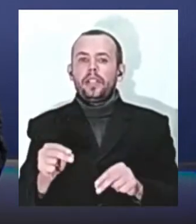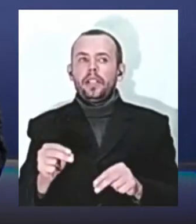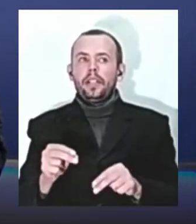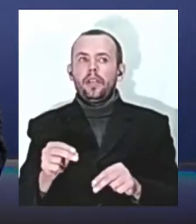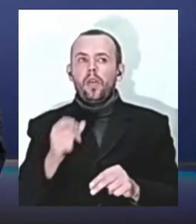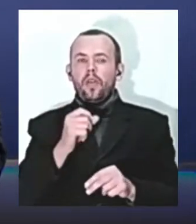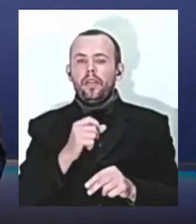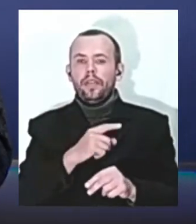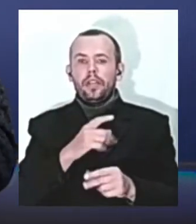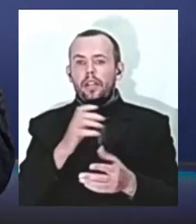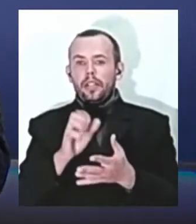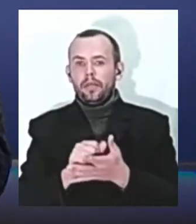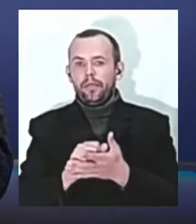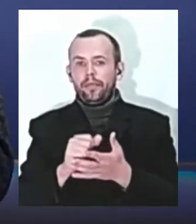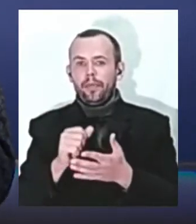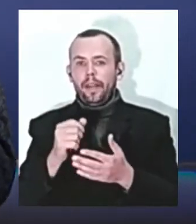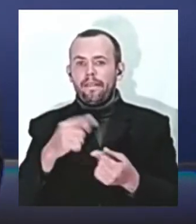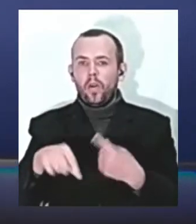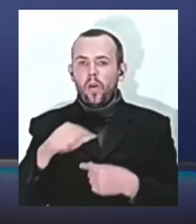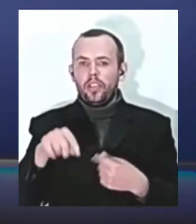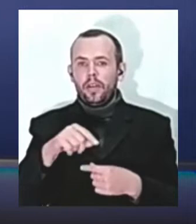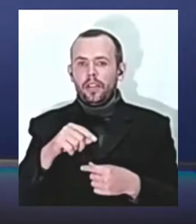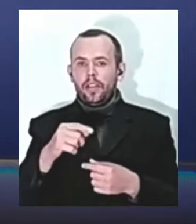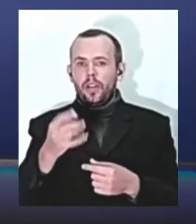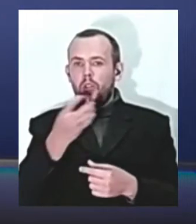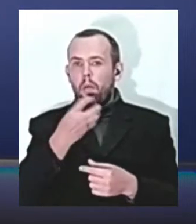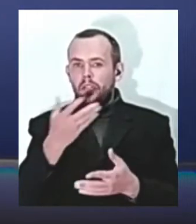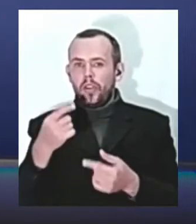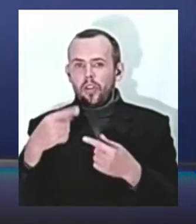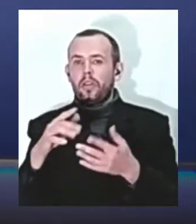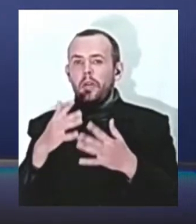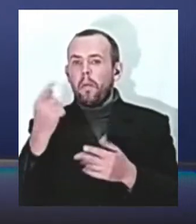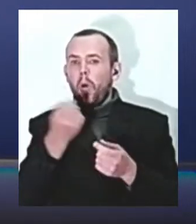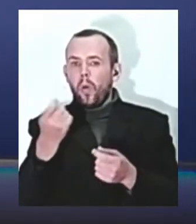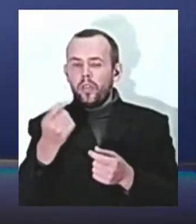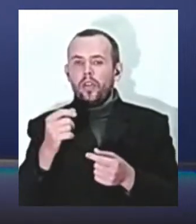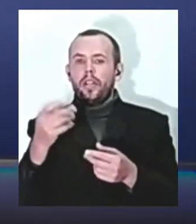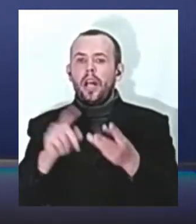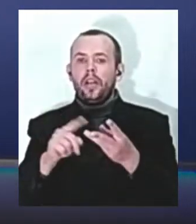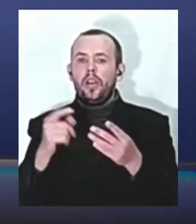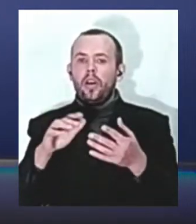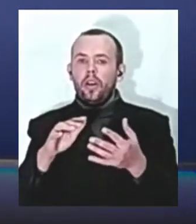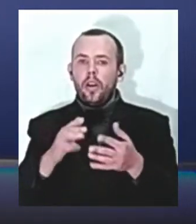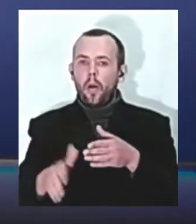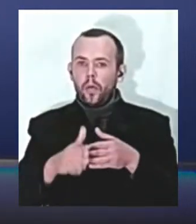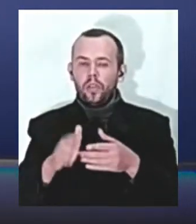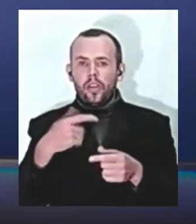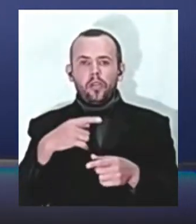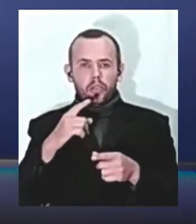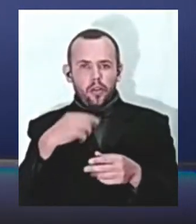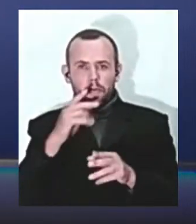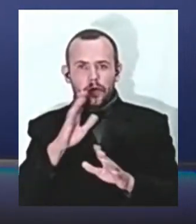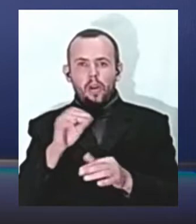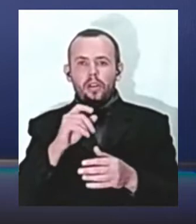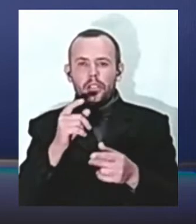займається вирощуванням томатів, інше село – полуницею, третє село – капустою. І знову ж таки, я, напевно, продублююся з питанням, але ще раз,